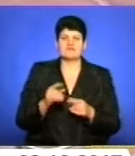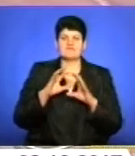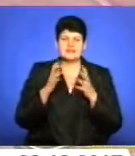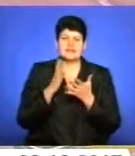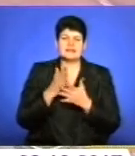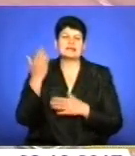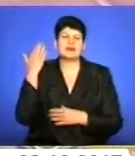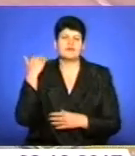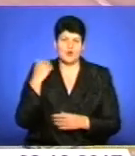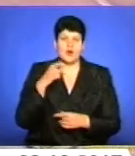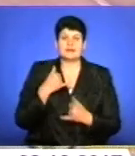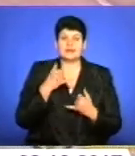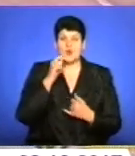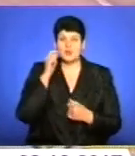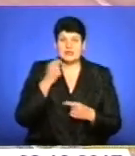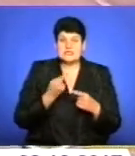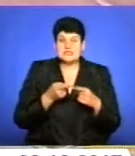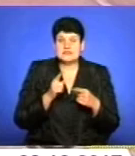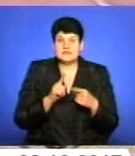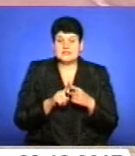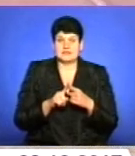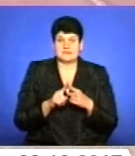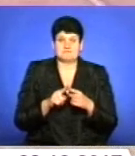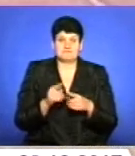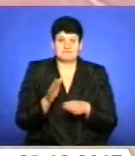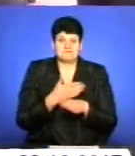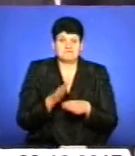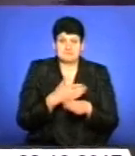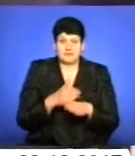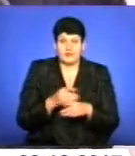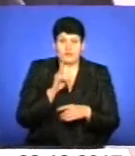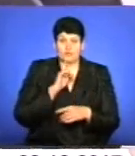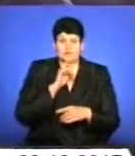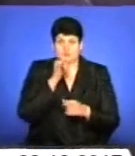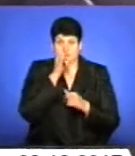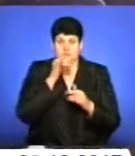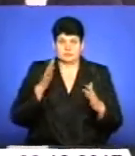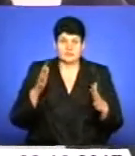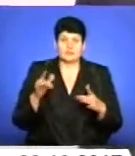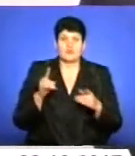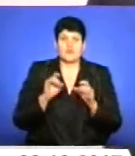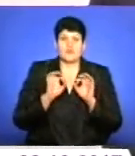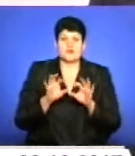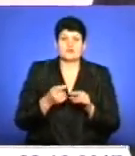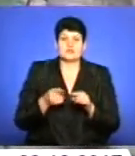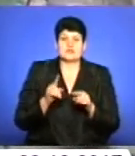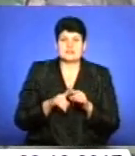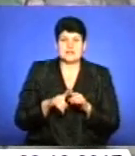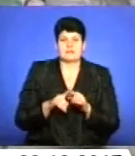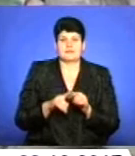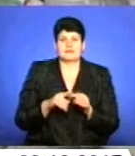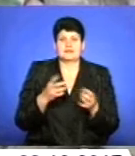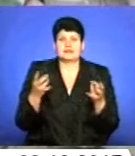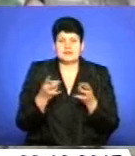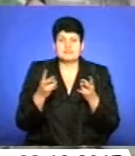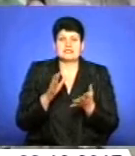давно. Але для українців такі прогресивні методи сортування поки що недосяжні. Пояснює таку ситуацію деякі експерти просто, мовляв,